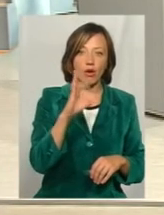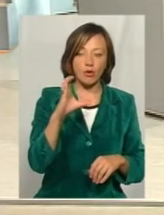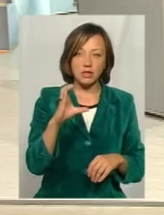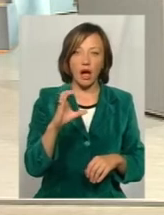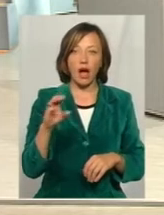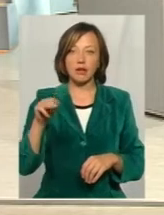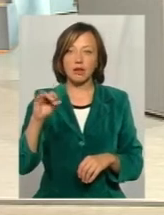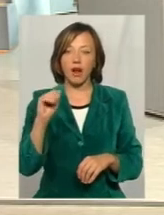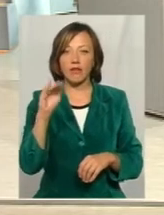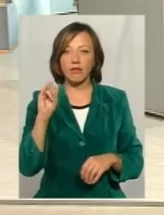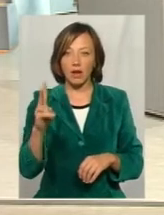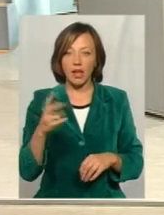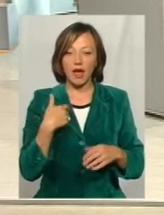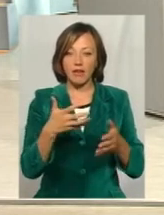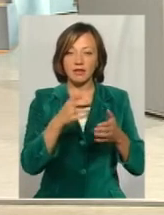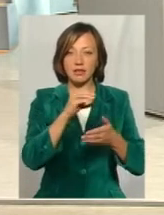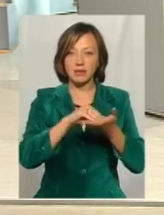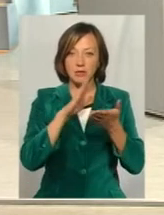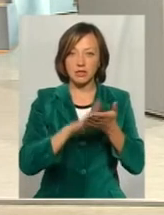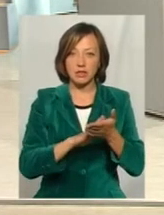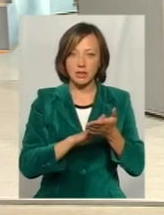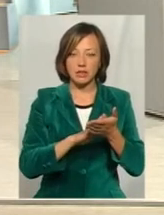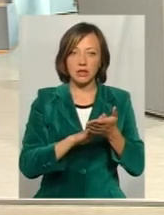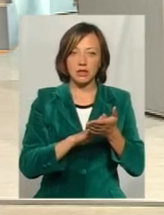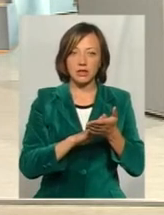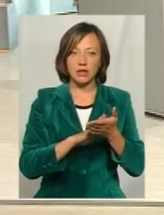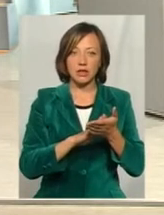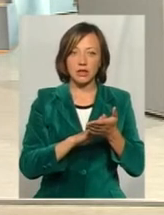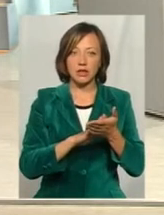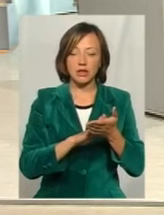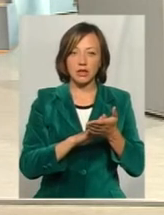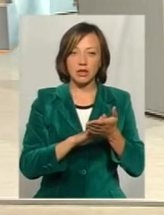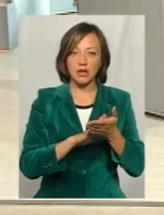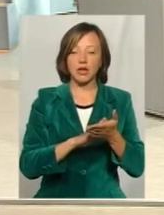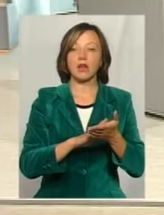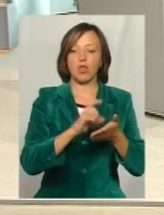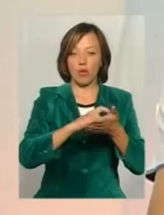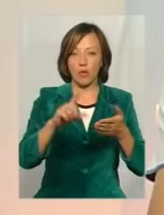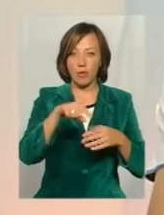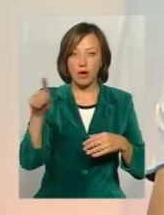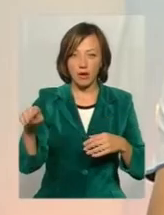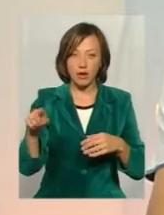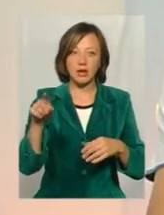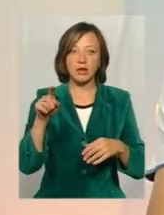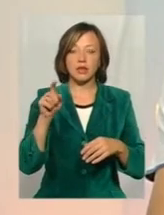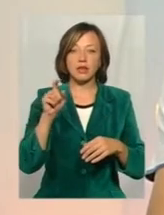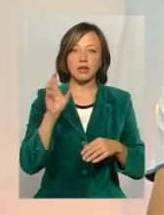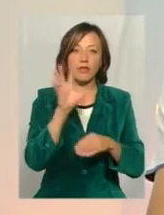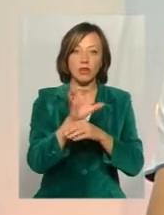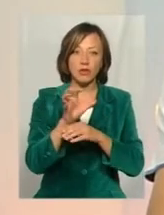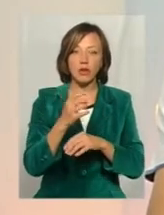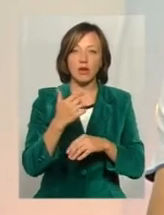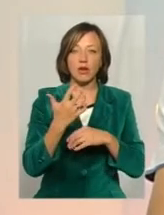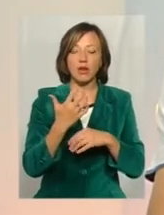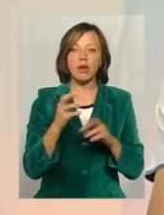номер машини, підбіг до мене цей забігнений бивший поліцай, бо вони вас бивші всі ці міліціонери. Закатав там істерку, фотографіров мене. Як ми з